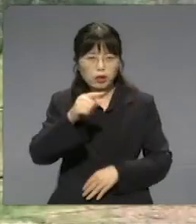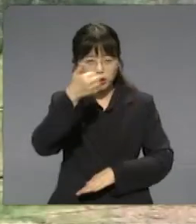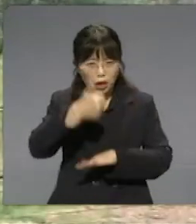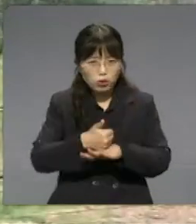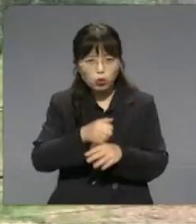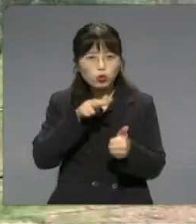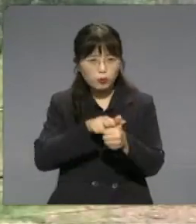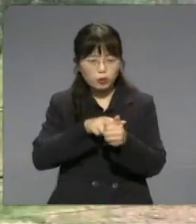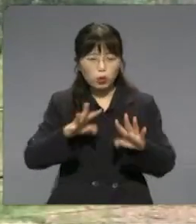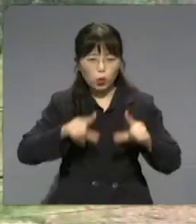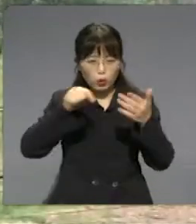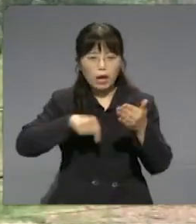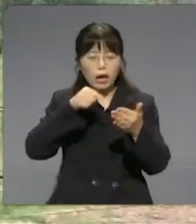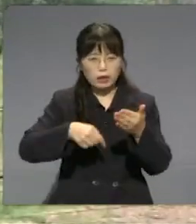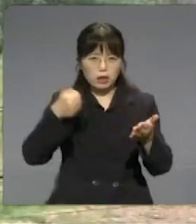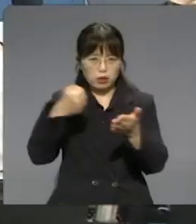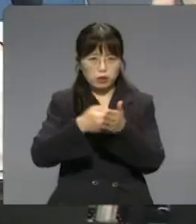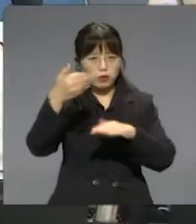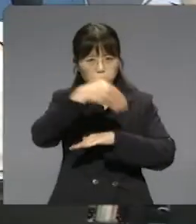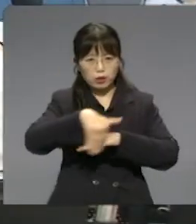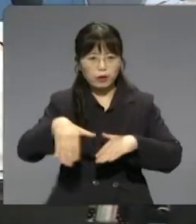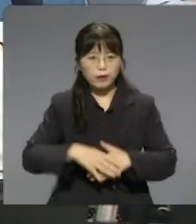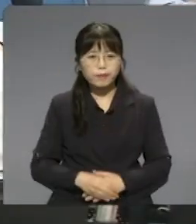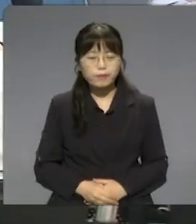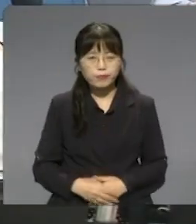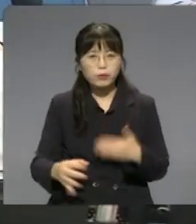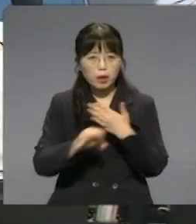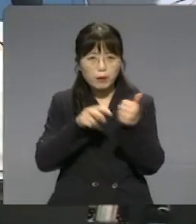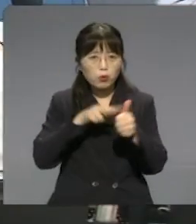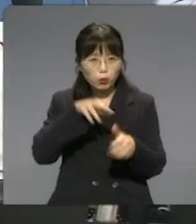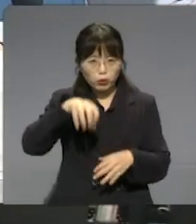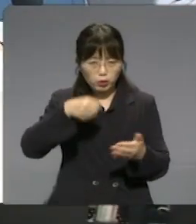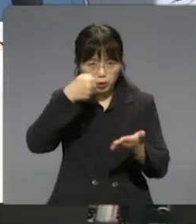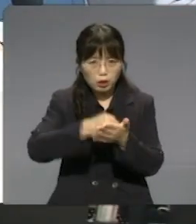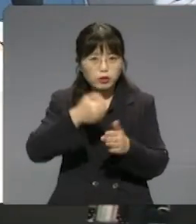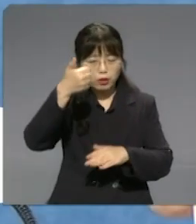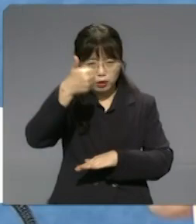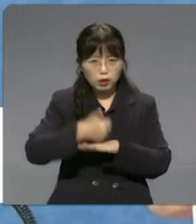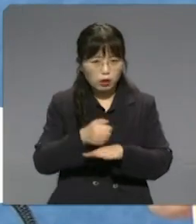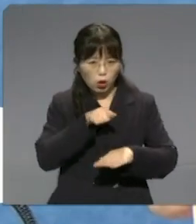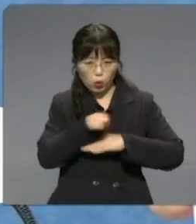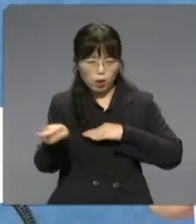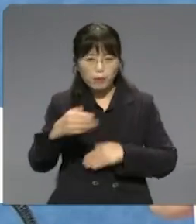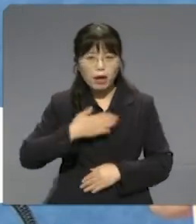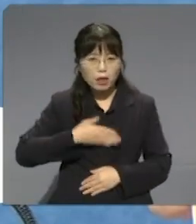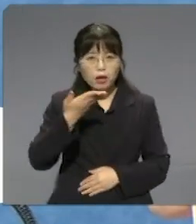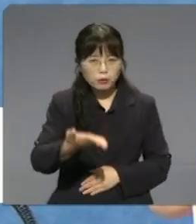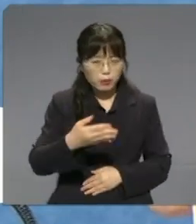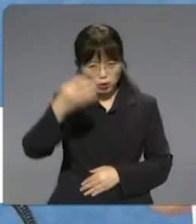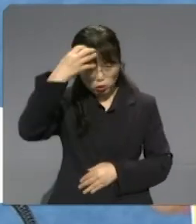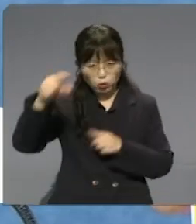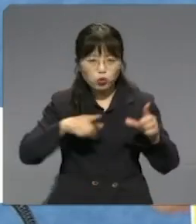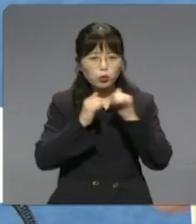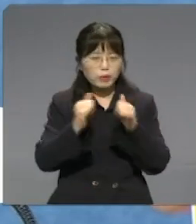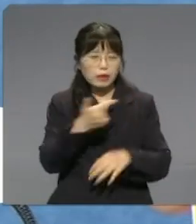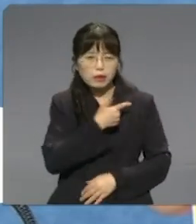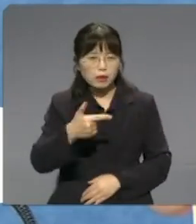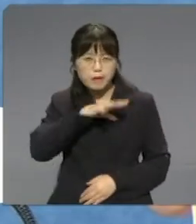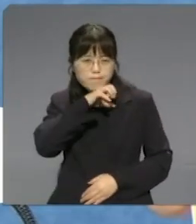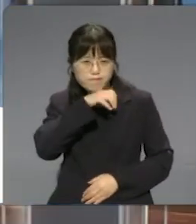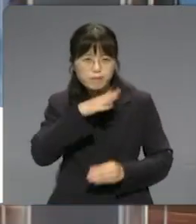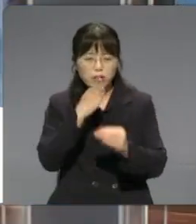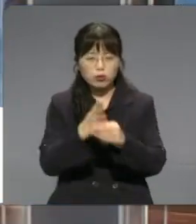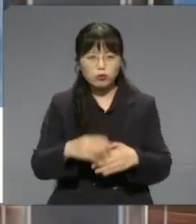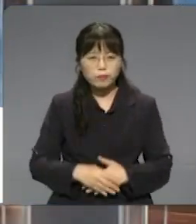후보지는 올해 안에 결정될 예정입니다. 예비 후보지 선정 결과가 외부에 알려지며 영종 주민들이 크게 반발하고